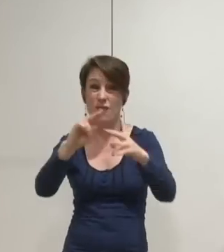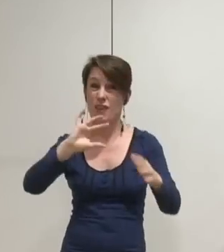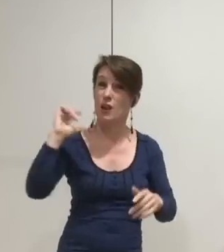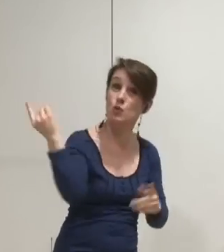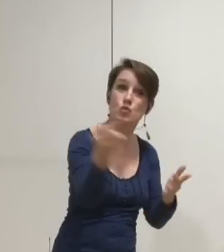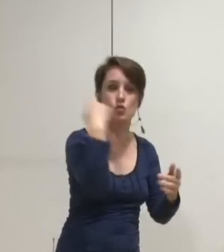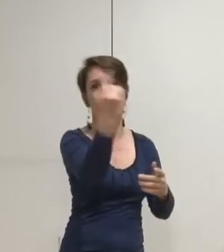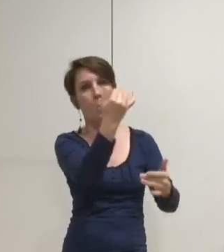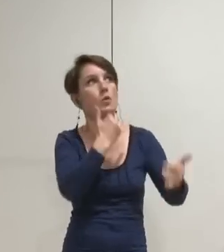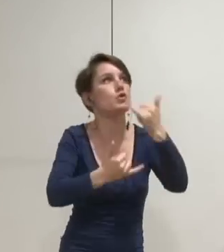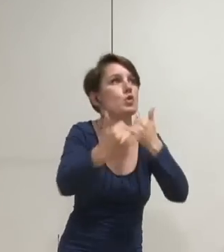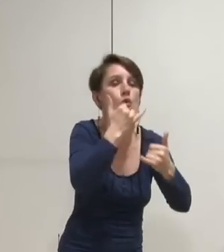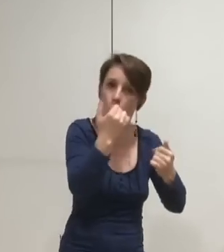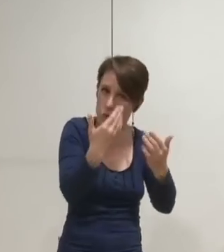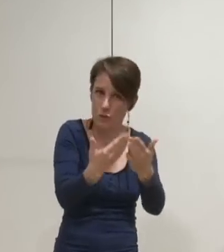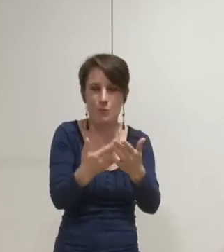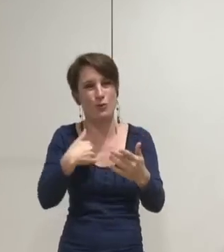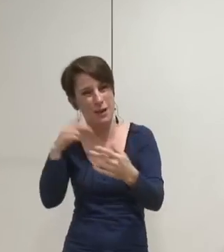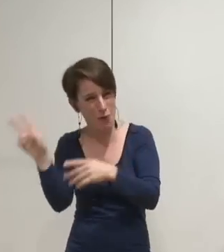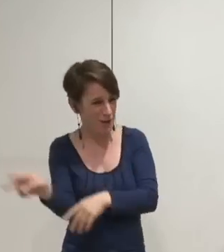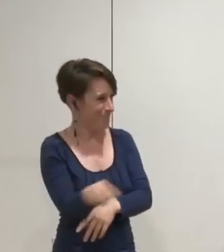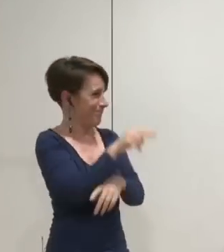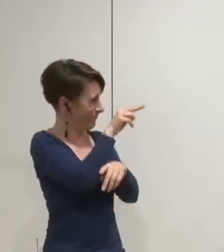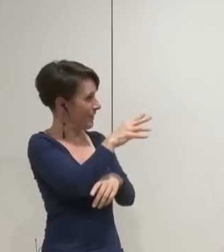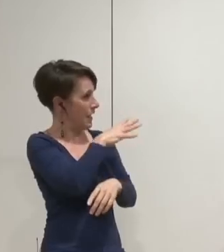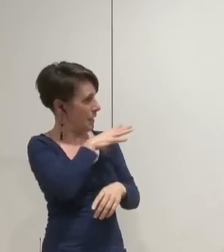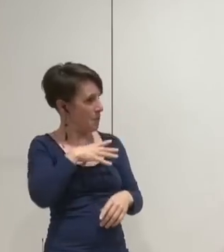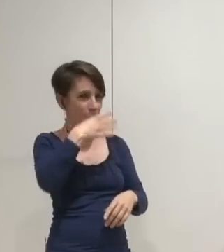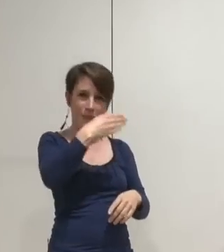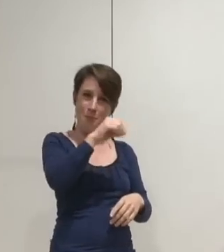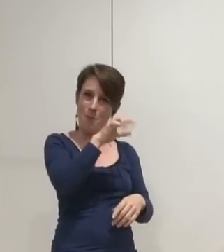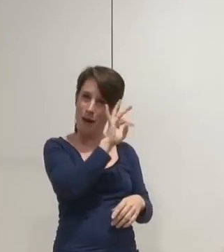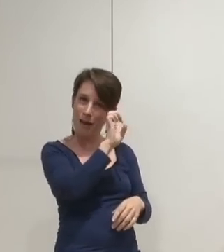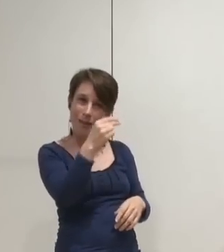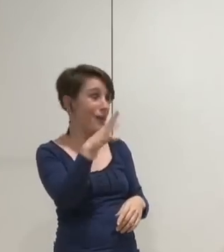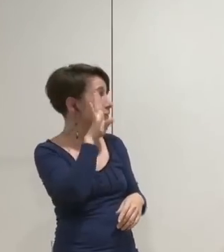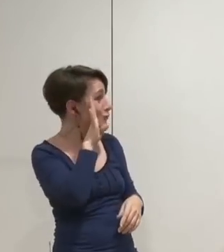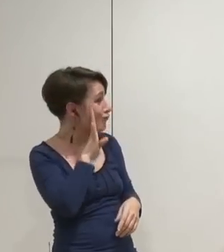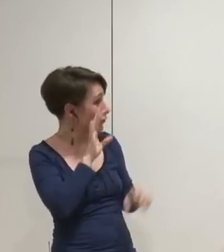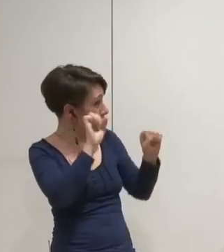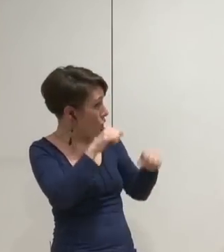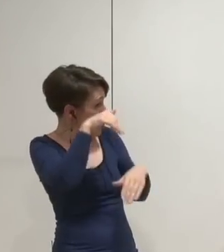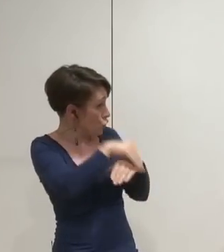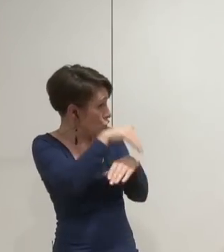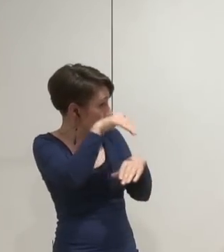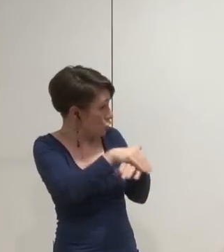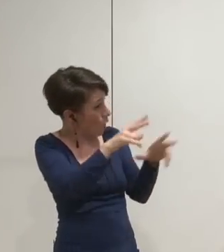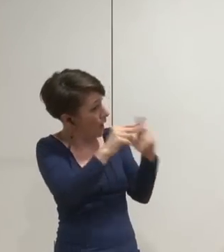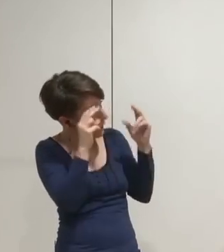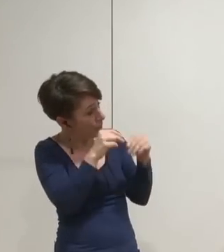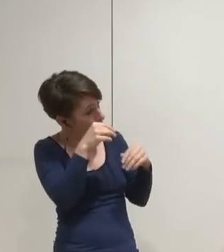leur concours je me tourne vers madame Martin pour pour lui dire si elle pourrait ce soir ou ultérieurement